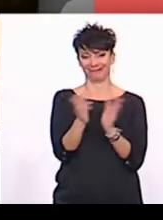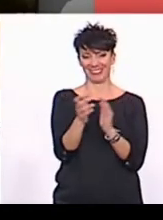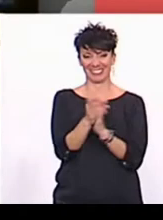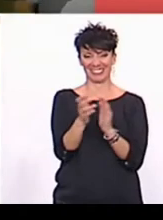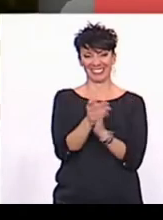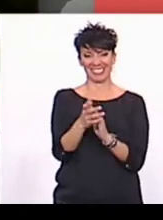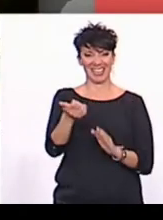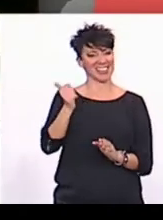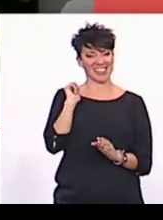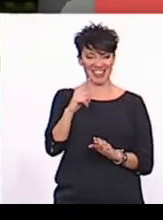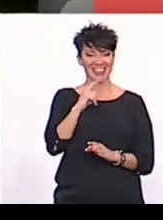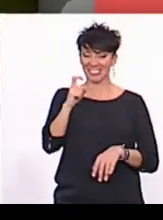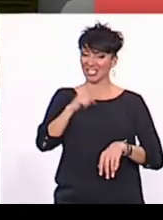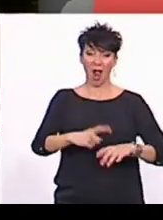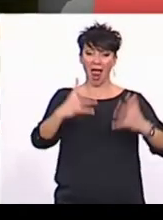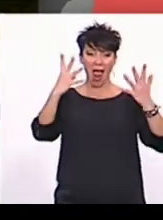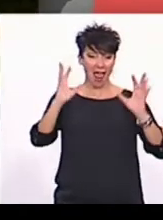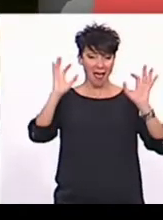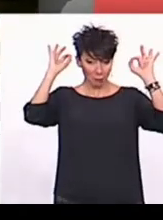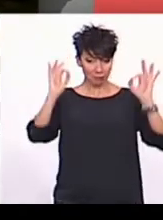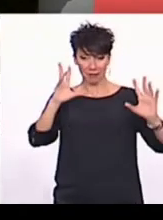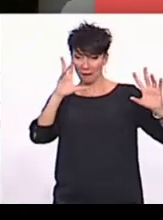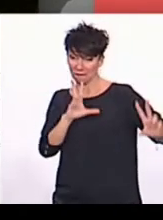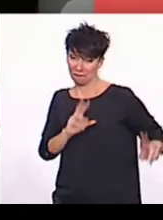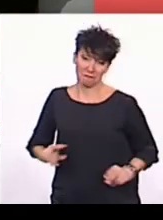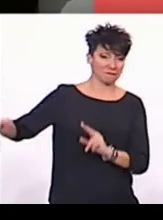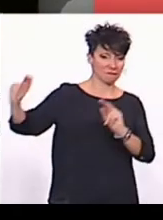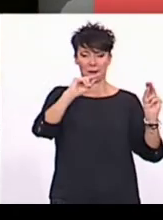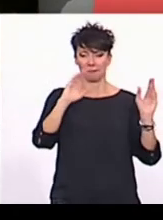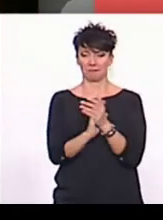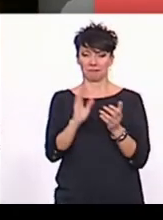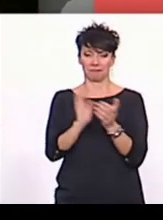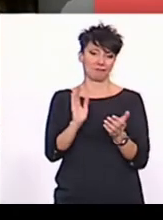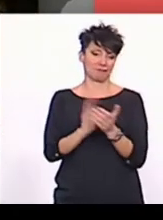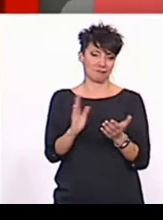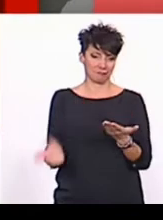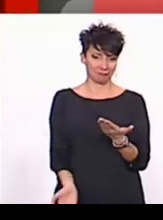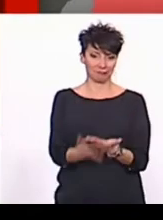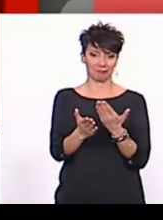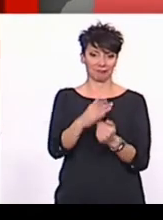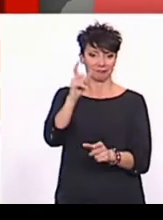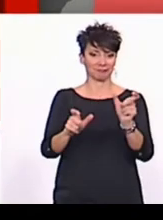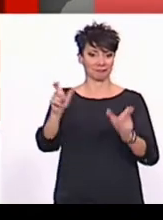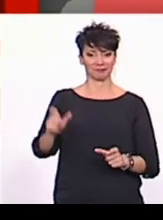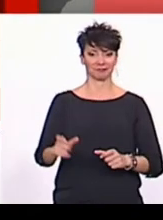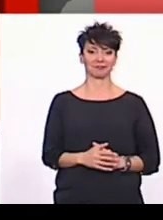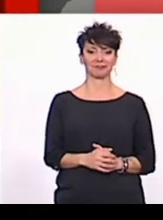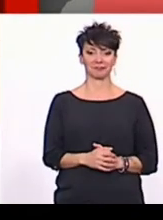Για αυτούς τους εργαζόμενους ο κόσμος βγήκε στα μπαλκόνια. Τους χειροκρότησε, τους ενθαρρύνει.